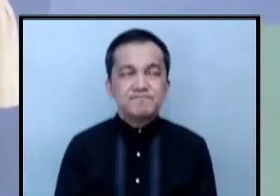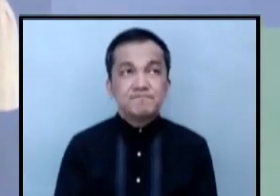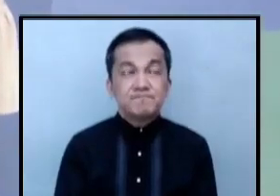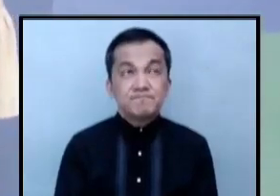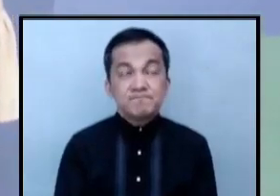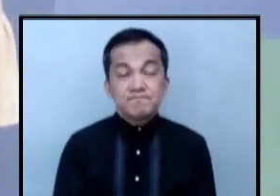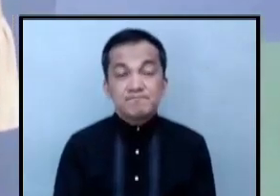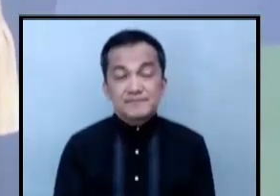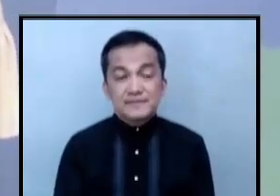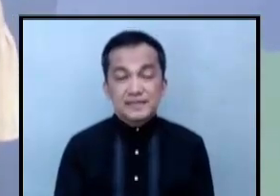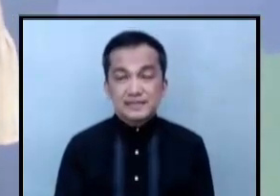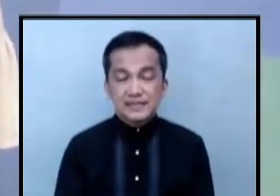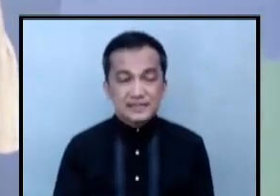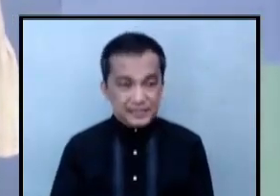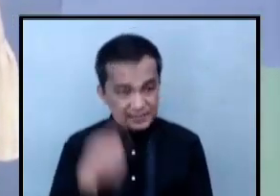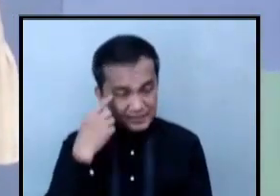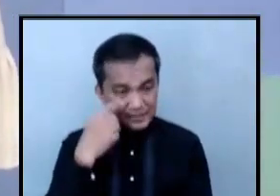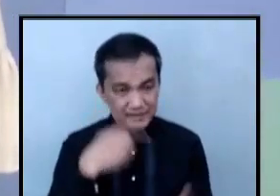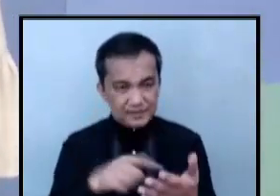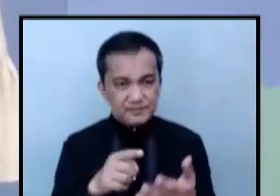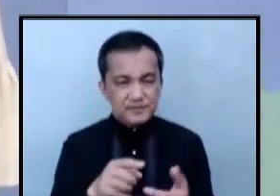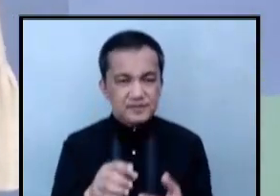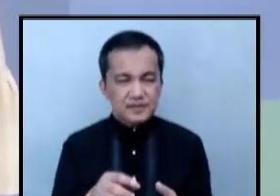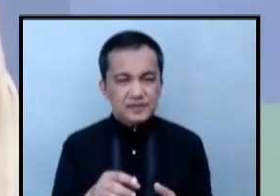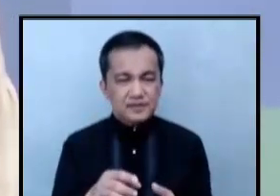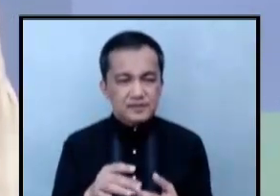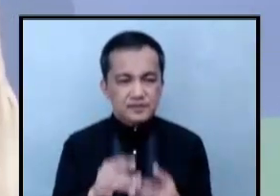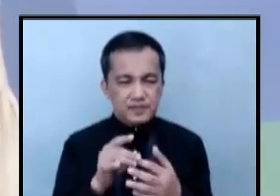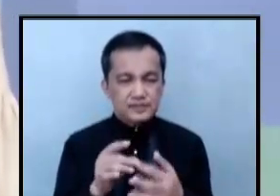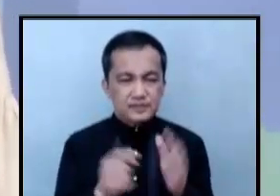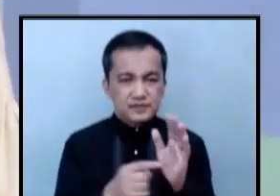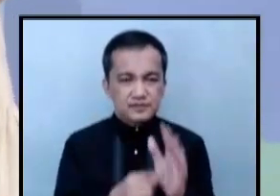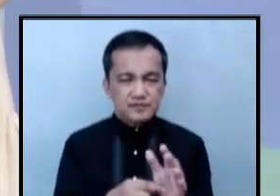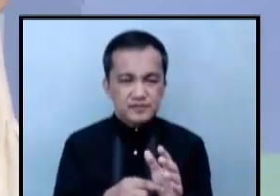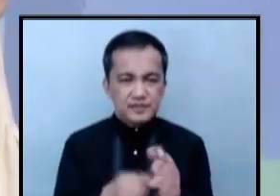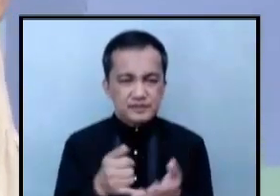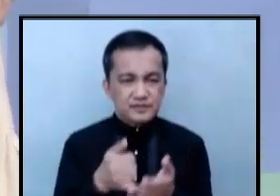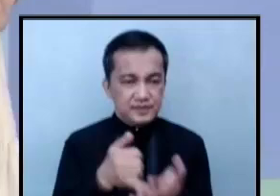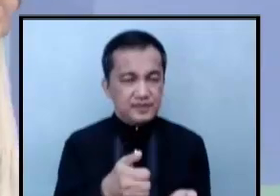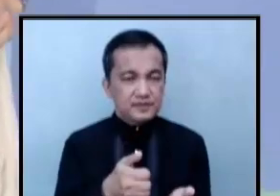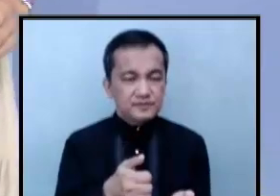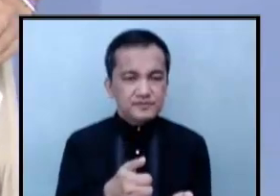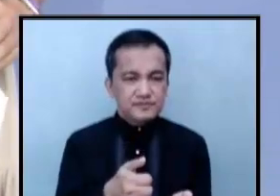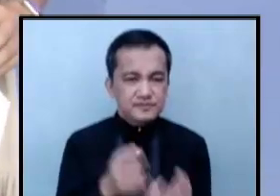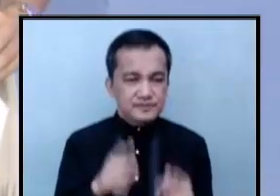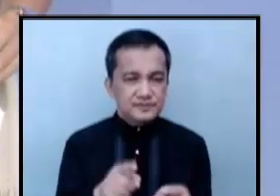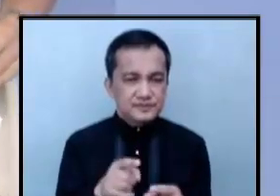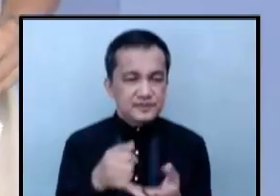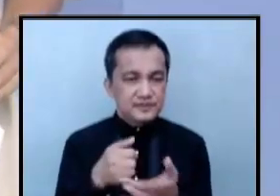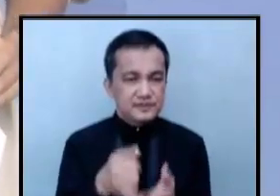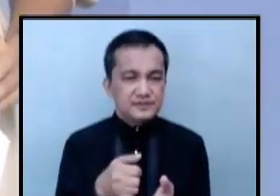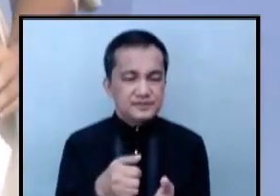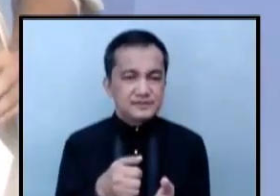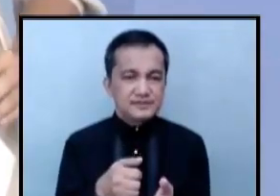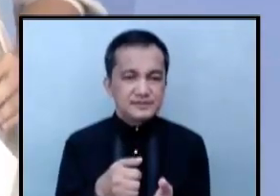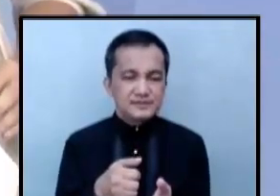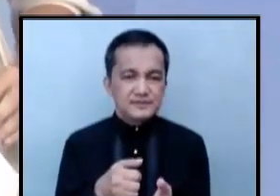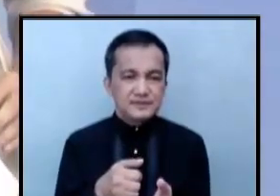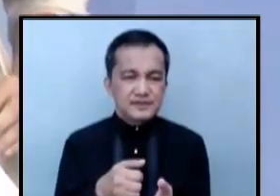isipin natin ang mga natatanging palabas na ginawaran ng parangal sa naganap na awarding ceremony ng